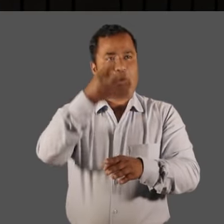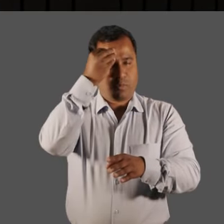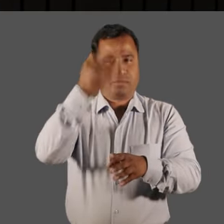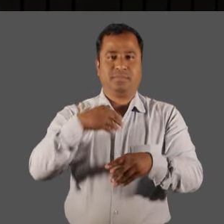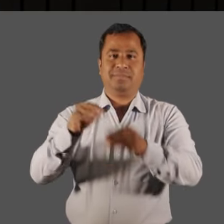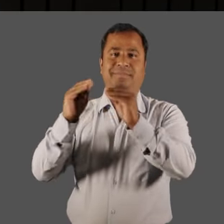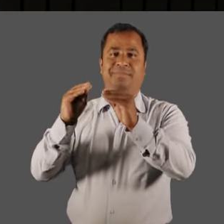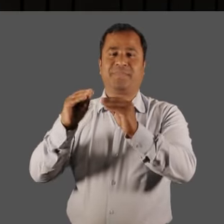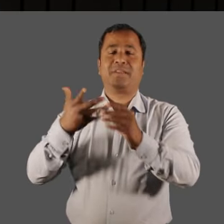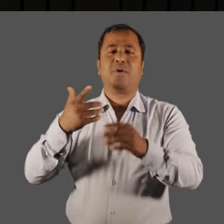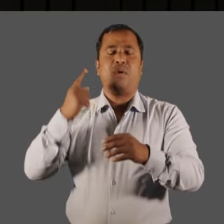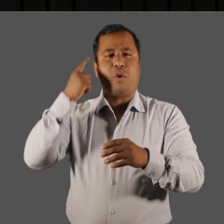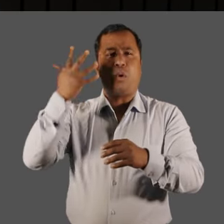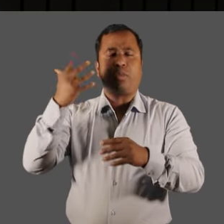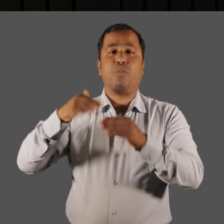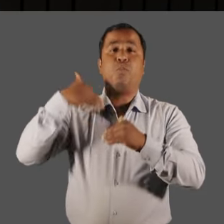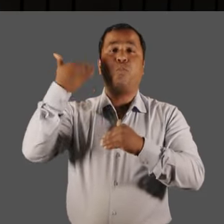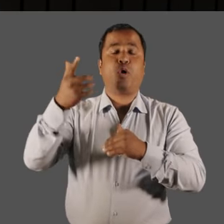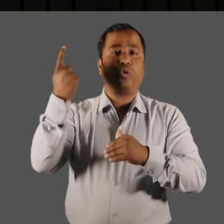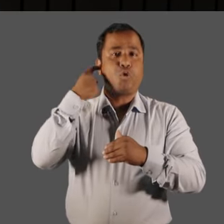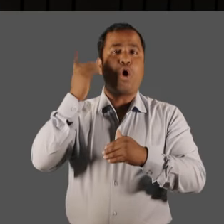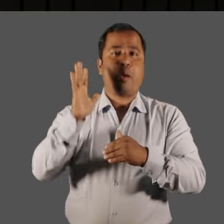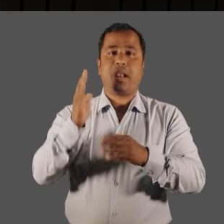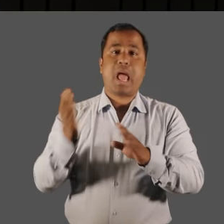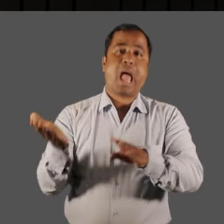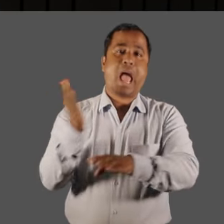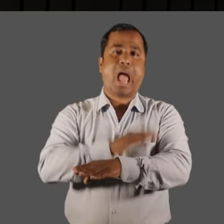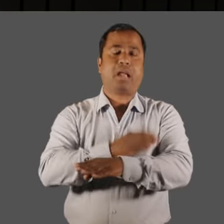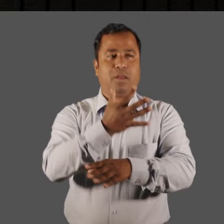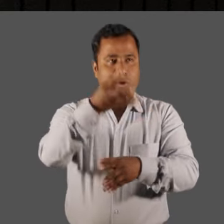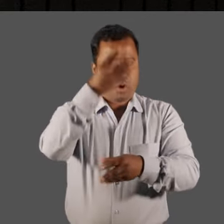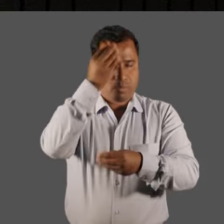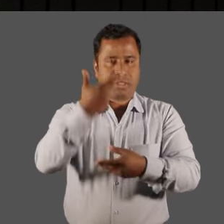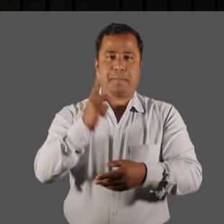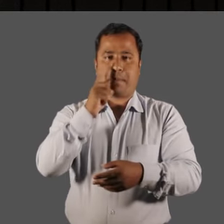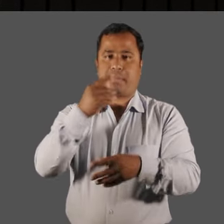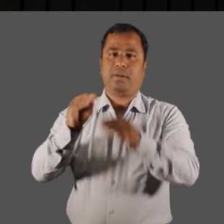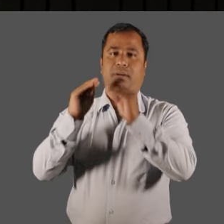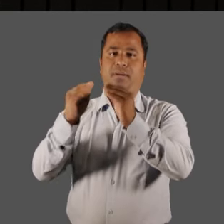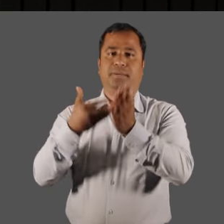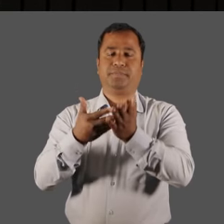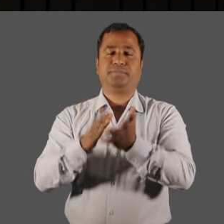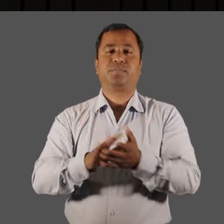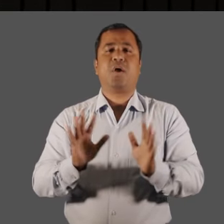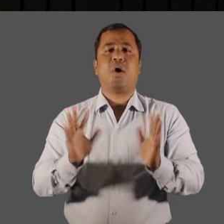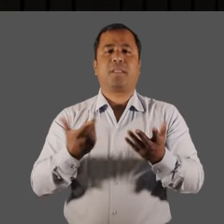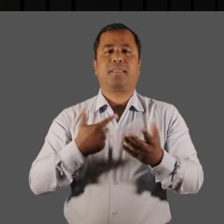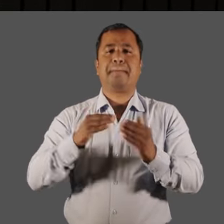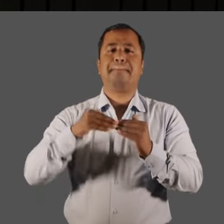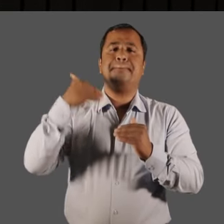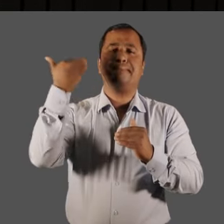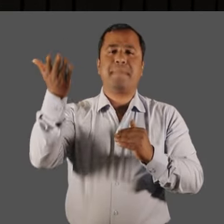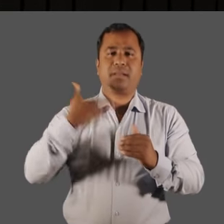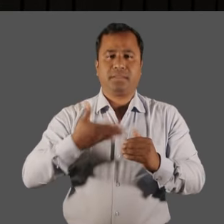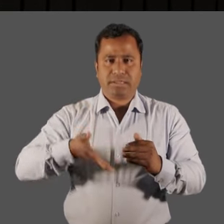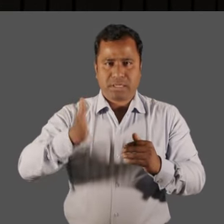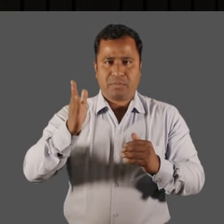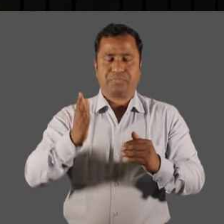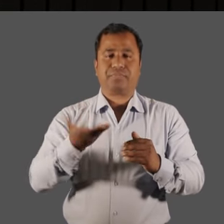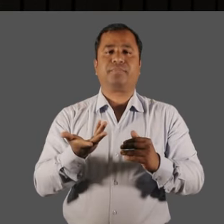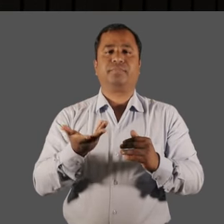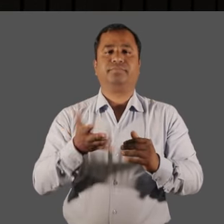হতো, সেটা আমি জানি। আবার ধরেন বাইরে গিয়েছি, বাইরে আমি হয়তো আমার বাবা-মার সাথেই হোক বা সাইন ল্যাঙ্গুয়েজ জানে